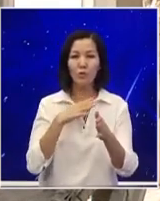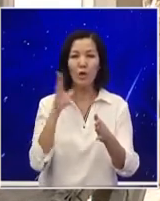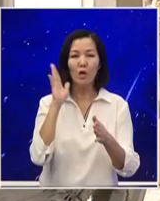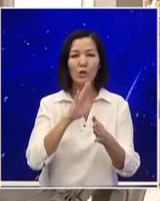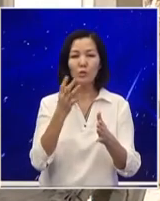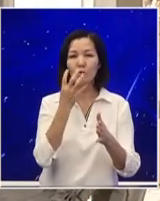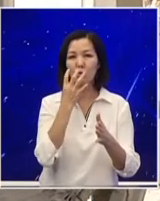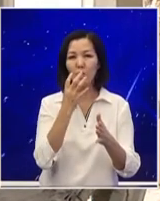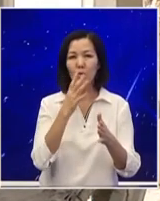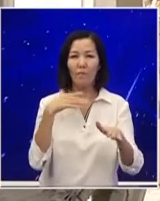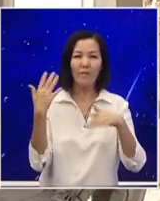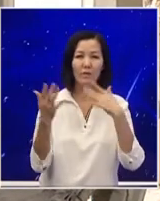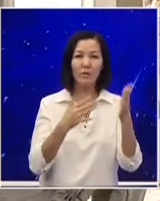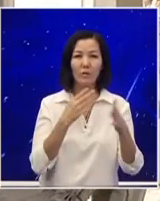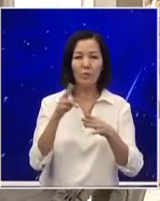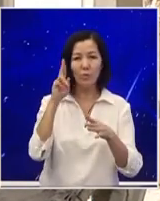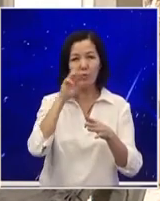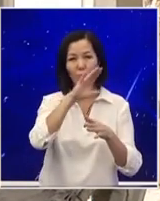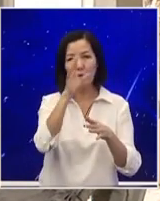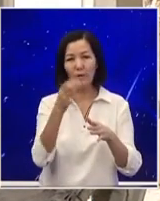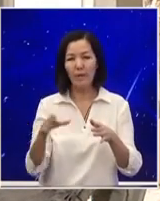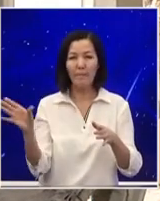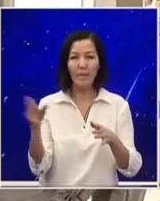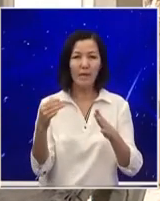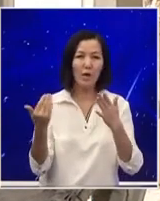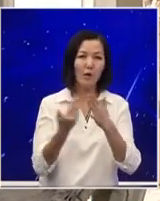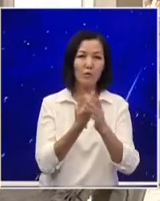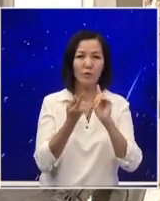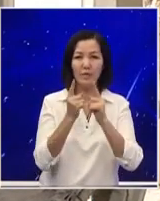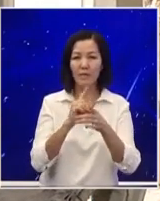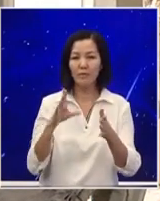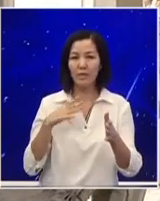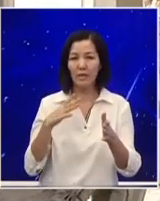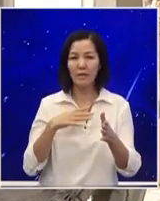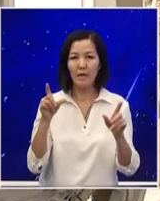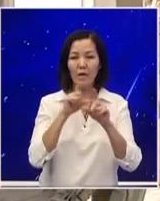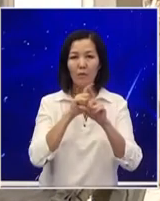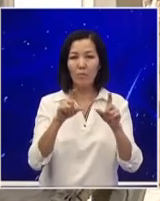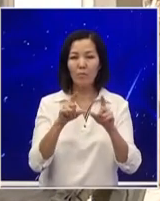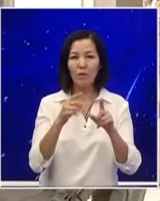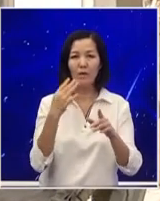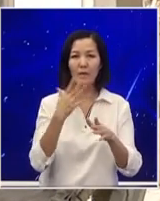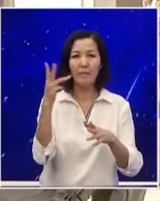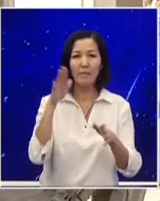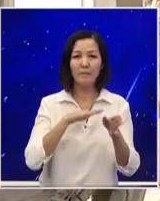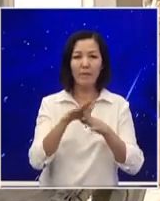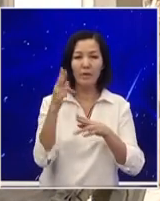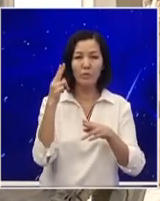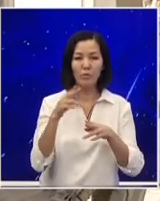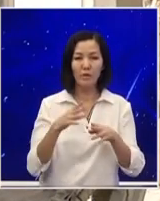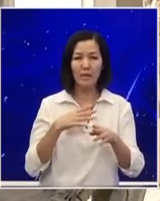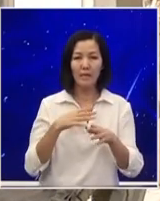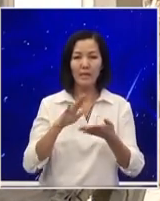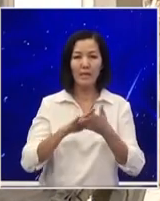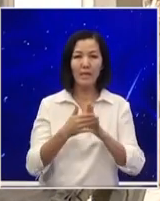жылу, вентиляция және кәріз жүйесі ауыстырылып жаңартылуда. Нысанның бұл бөлігінің жұмысы 45% орындалды. Негізгі